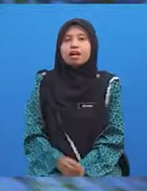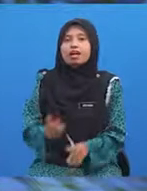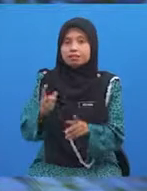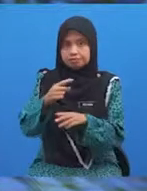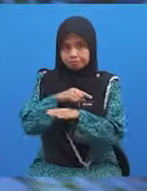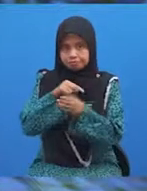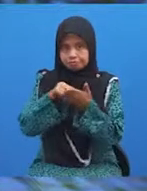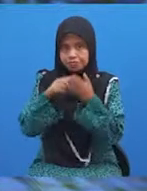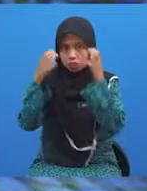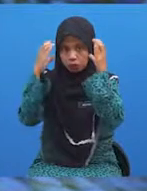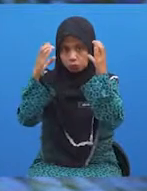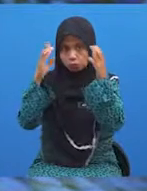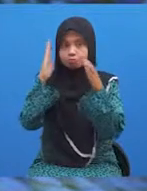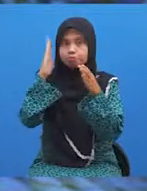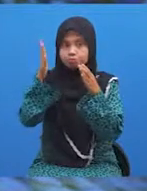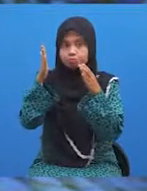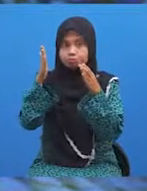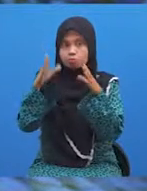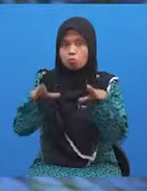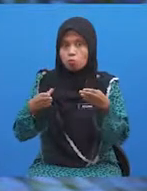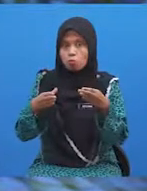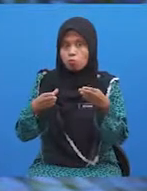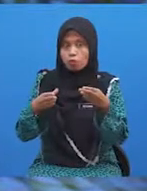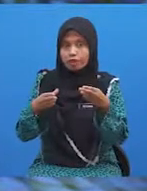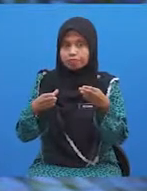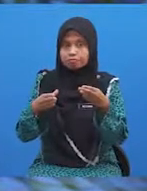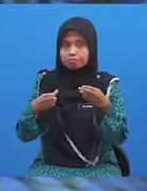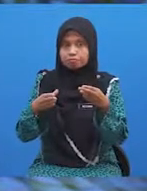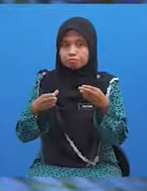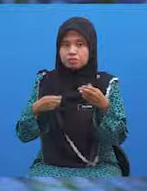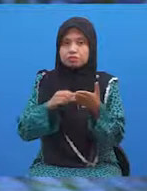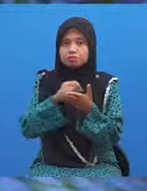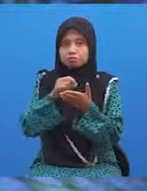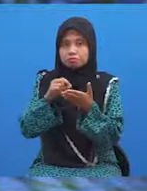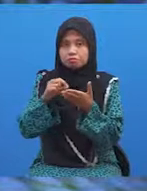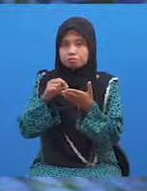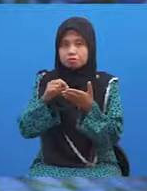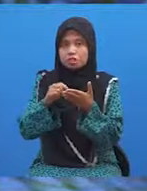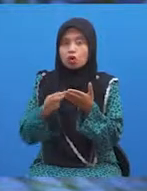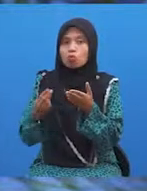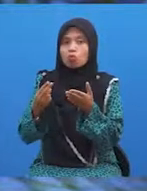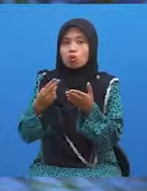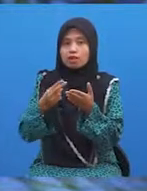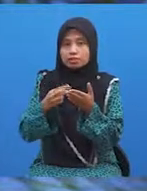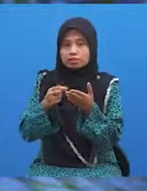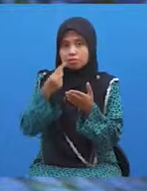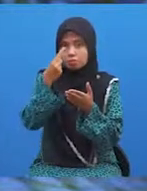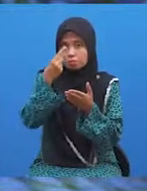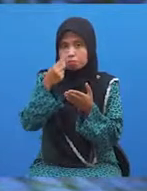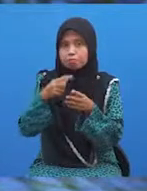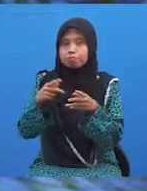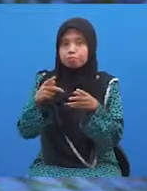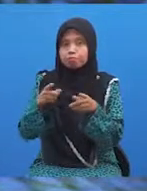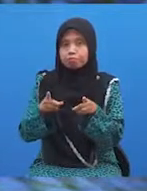ini, Cikgu akan membuat kupasan mengenai peristiwa menarik